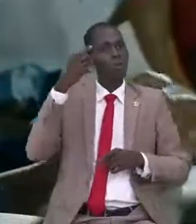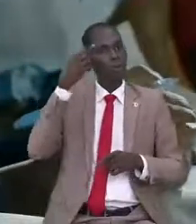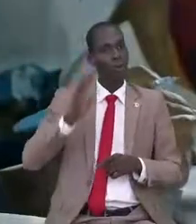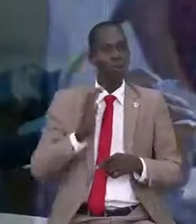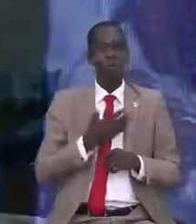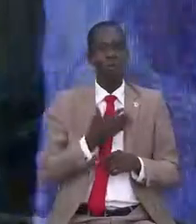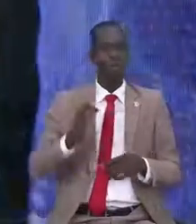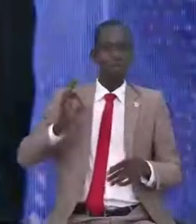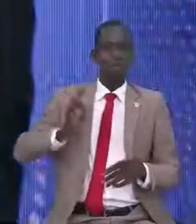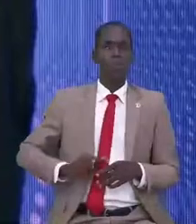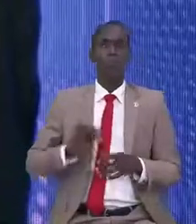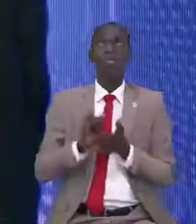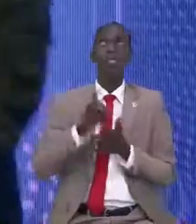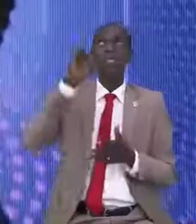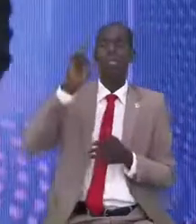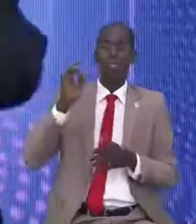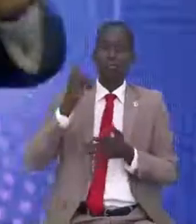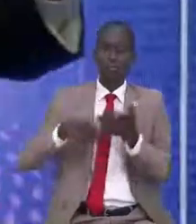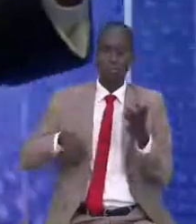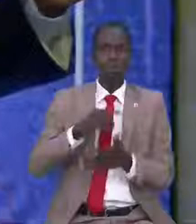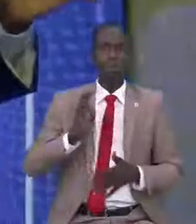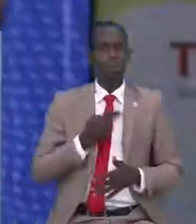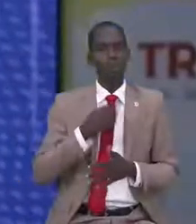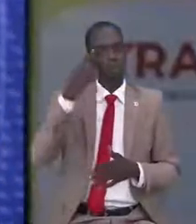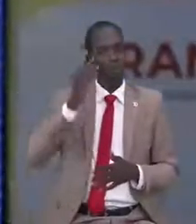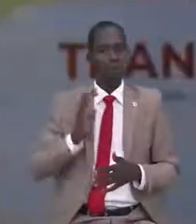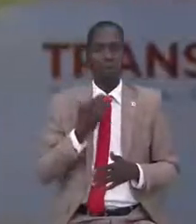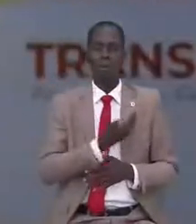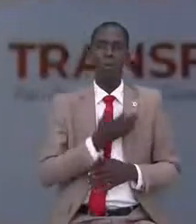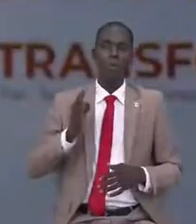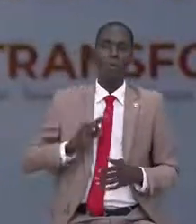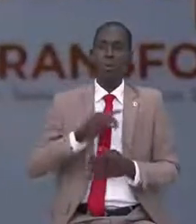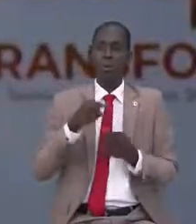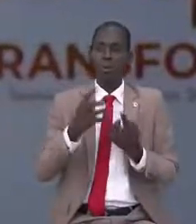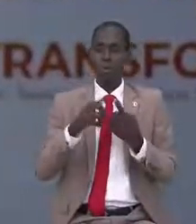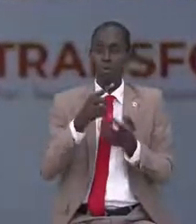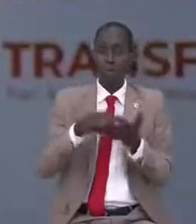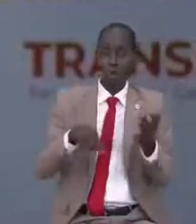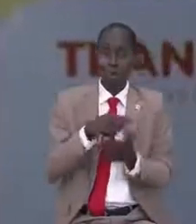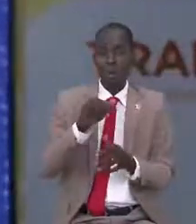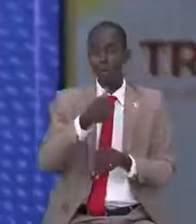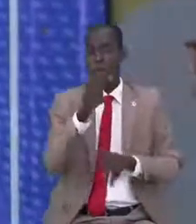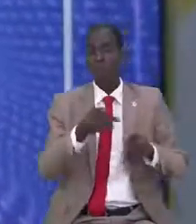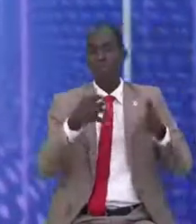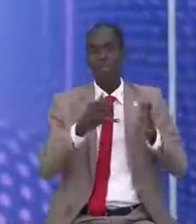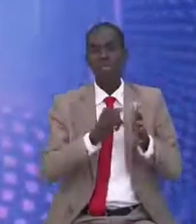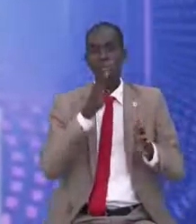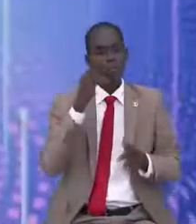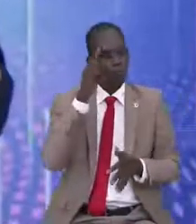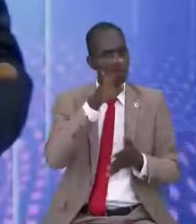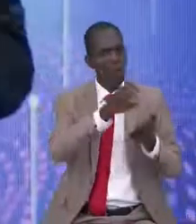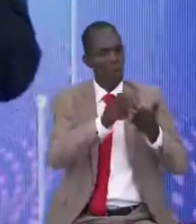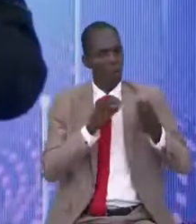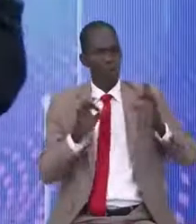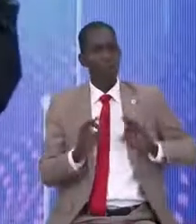mais Dieu nous châtie pour notre bien et nous corrige pour notre bien. Si tu vas corriger les autres, que ce soit pour leur bien. Si tu